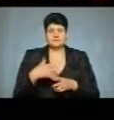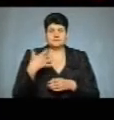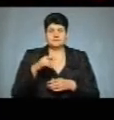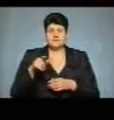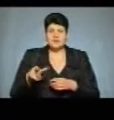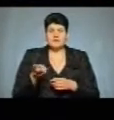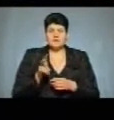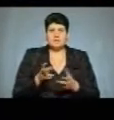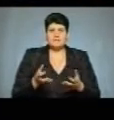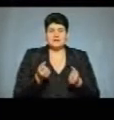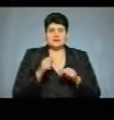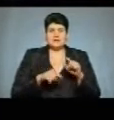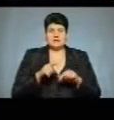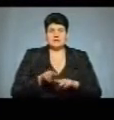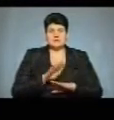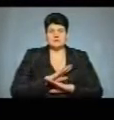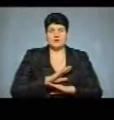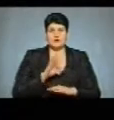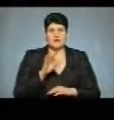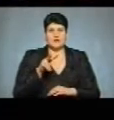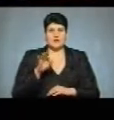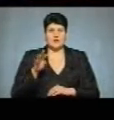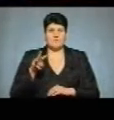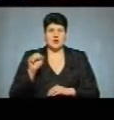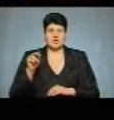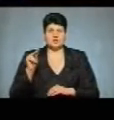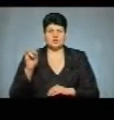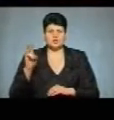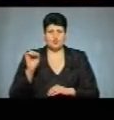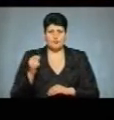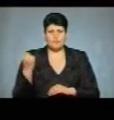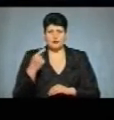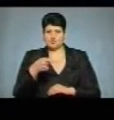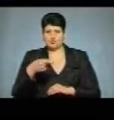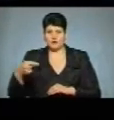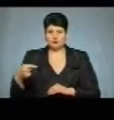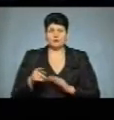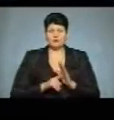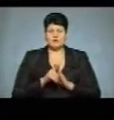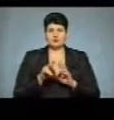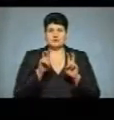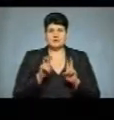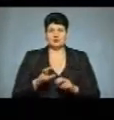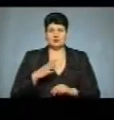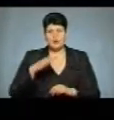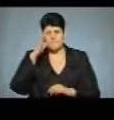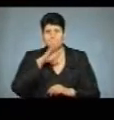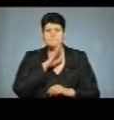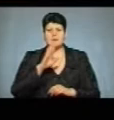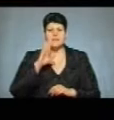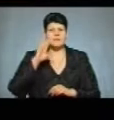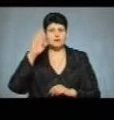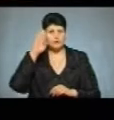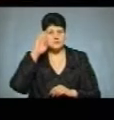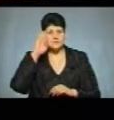прийшли підтримати рідних загиблого Олега Ломачинського. У першому ряду початку судового засідання очікують батьки хлопця. На